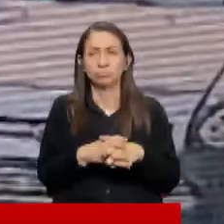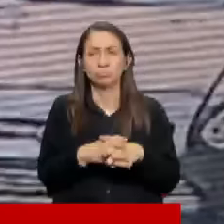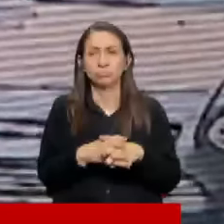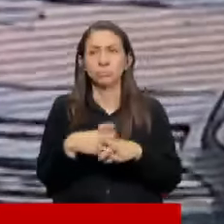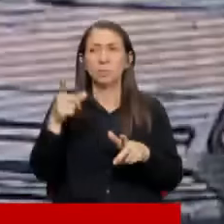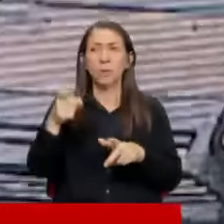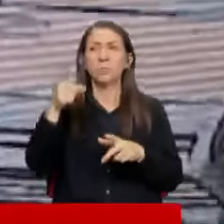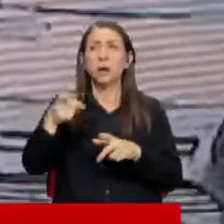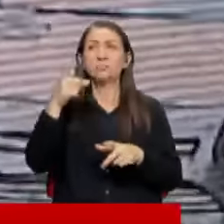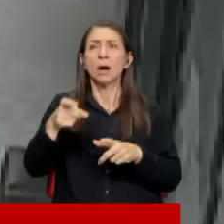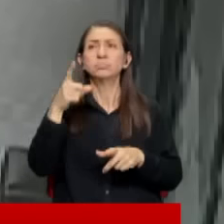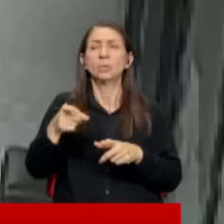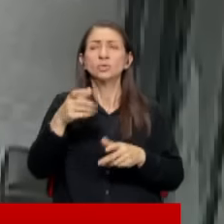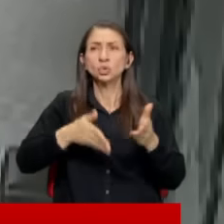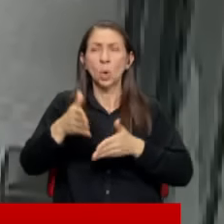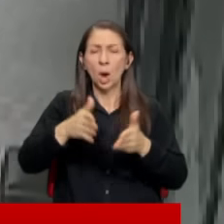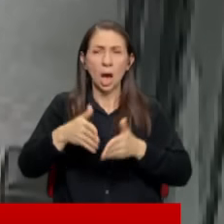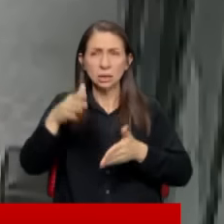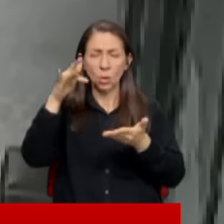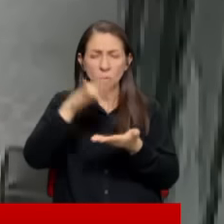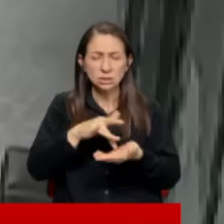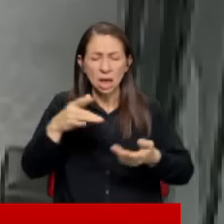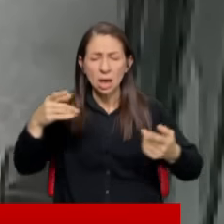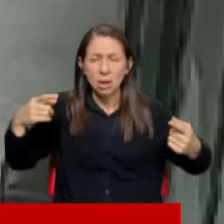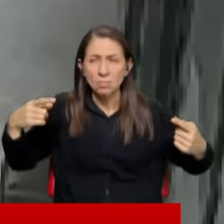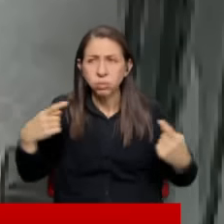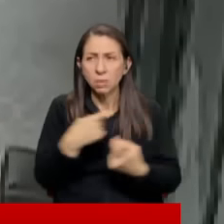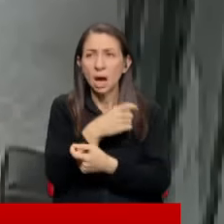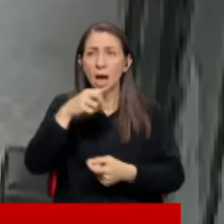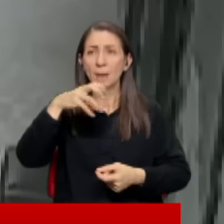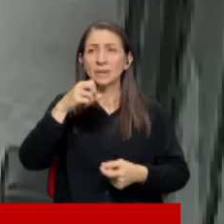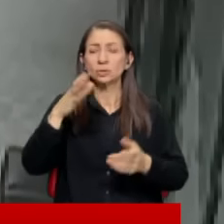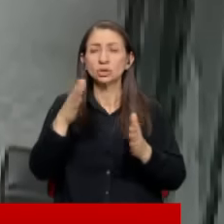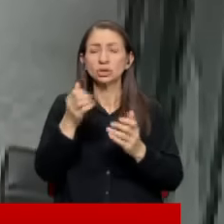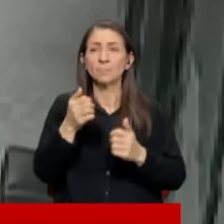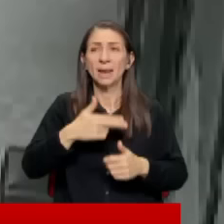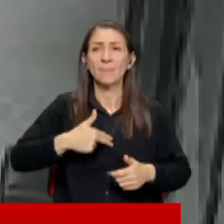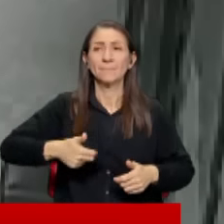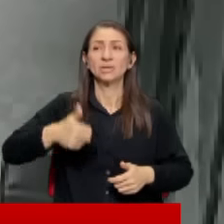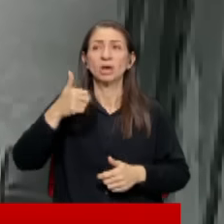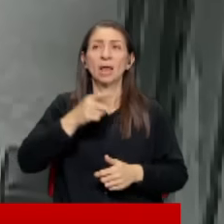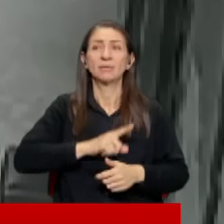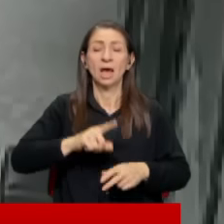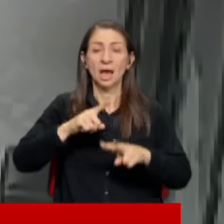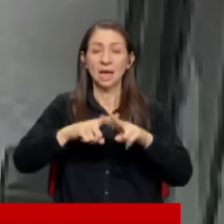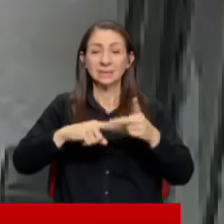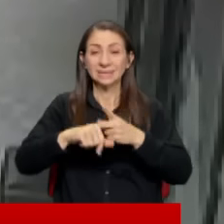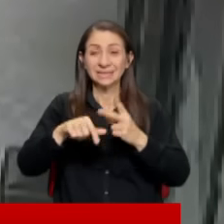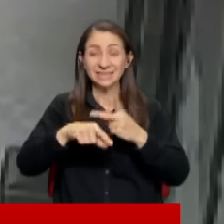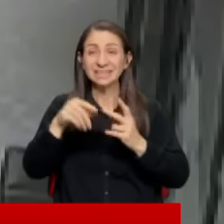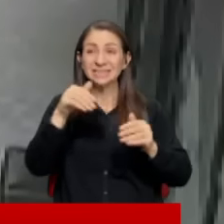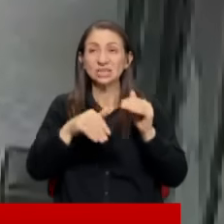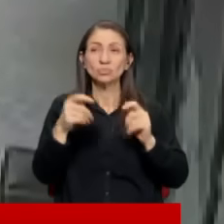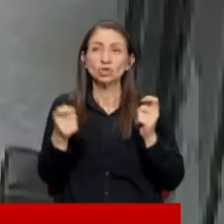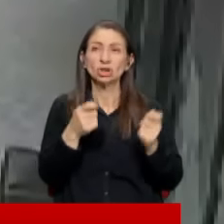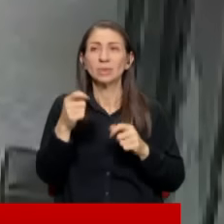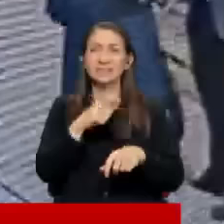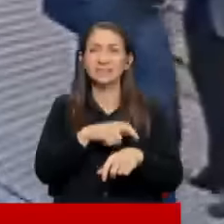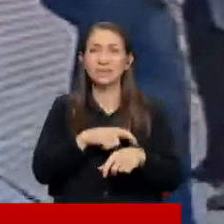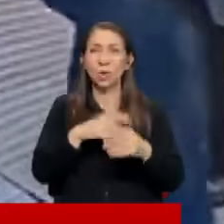Ard arda kurşun sesleri, sokak ortasında yaşanan can pazarı. AK Parti'nin Küçükçekmece Belediye Başkan adayı Aziz Yeniay'ın seçim çalışmaları